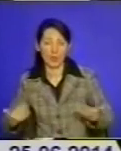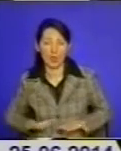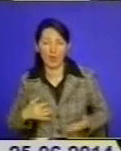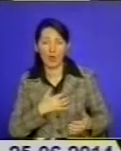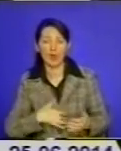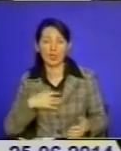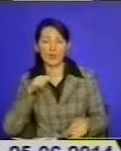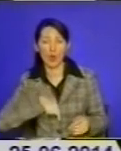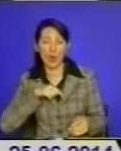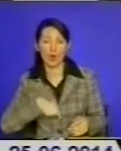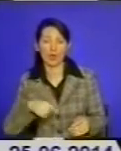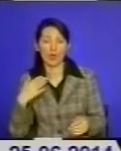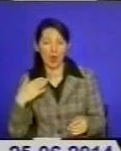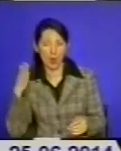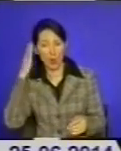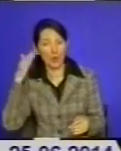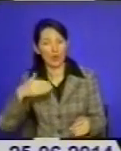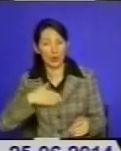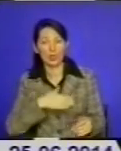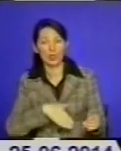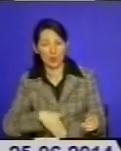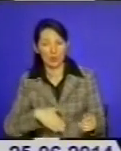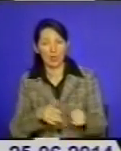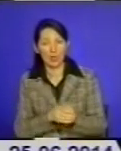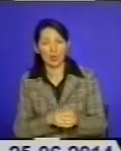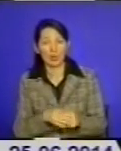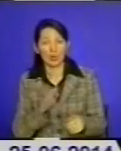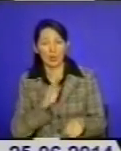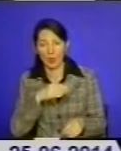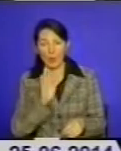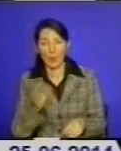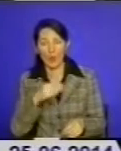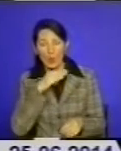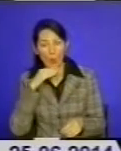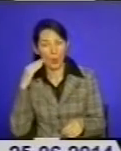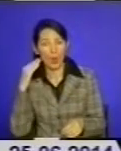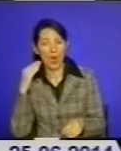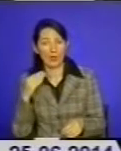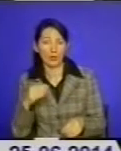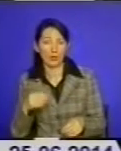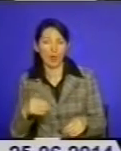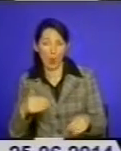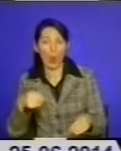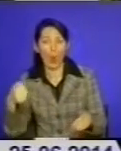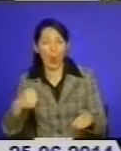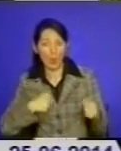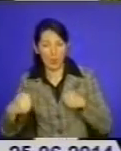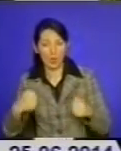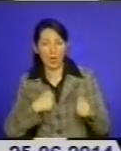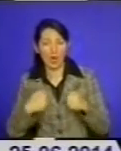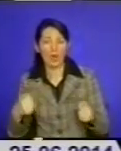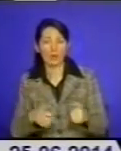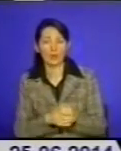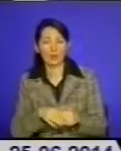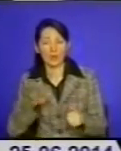тілом підлогу. Про умисел на вбивство свідчить сила нанесення ударів, яких ми непотопнічні внутрішніх органів потерпіли. Поведінка обвинувачених після